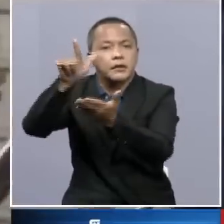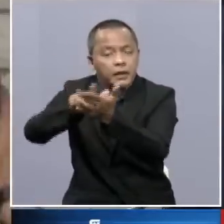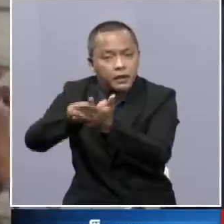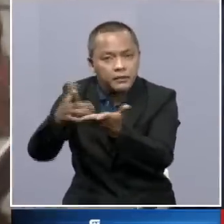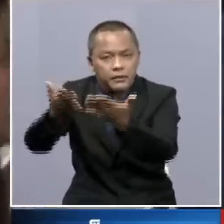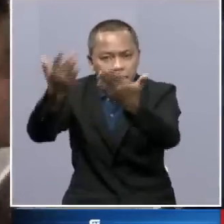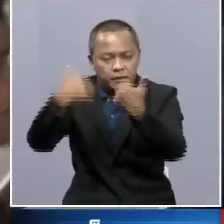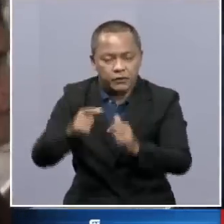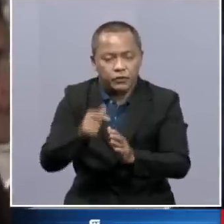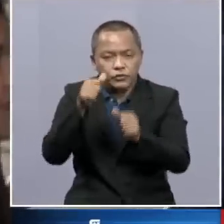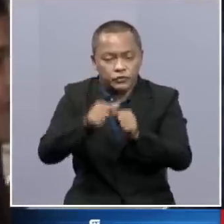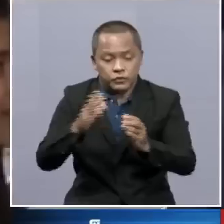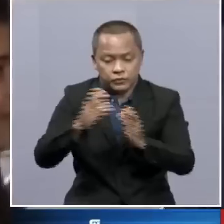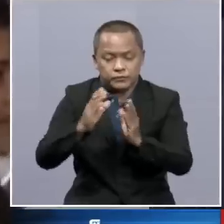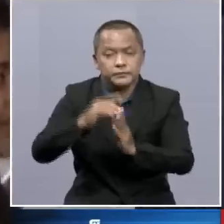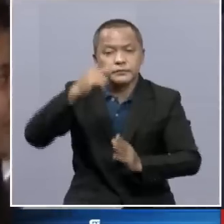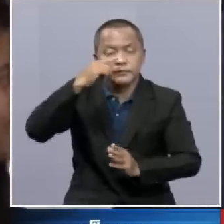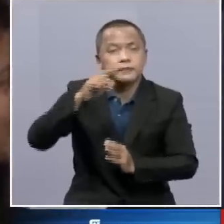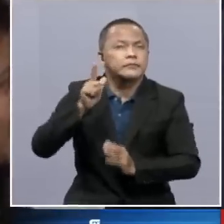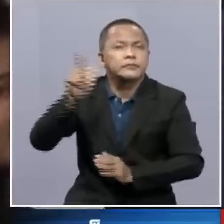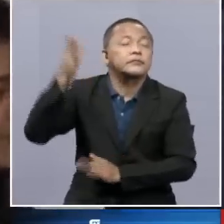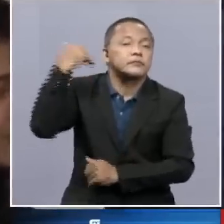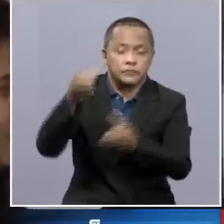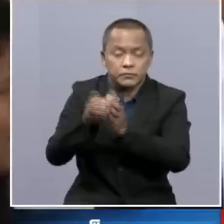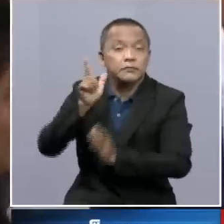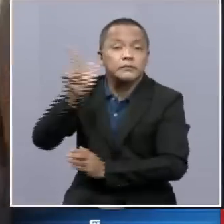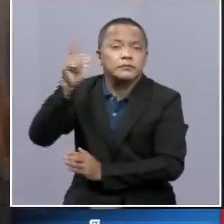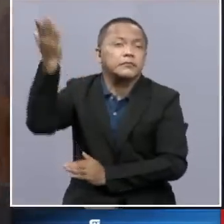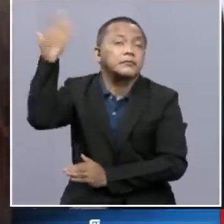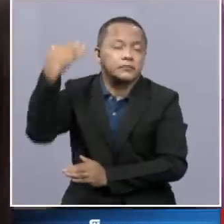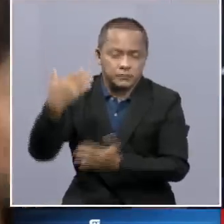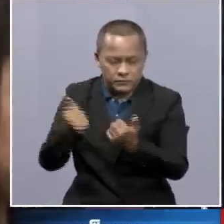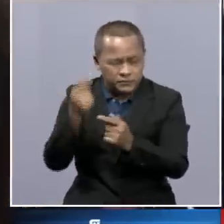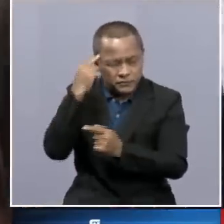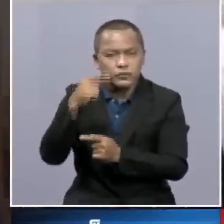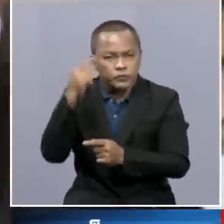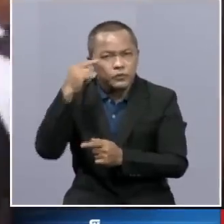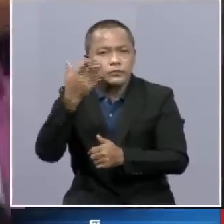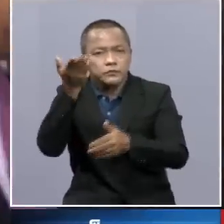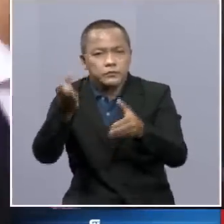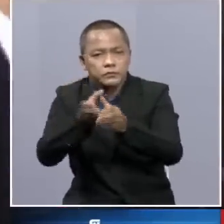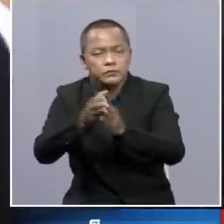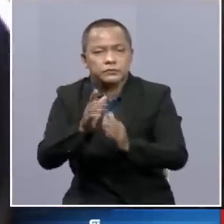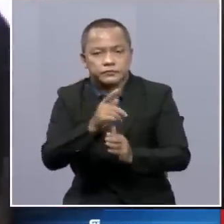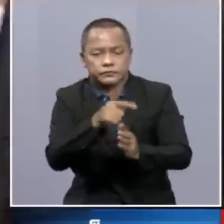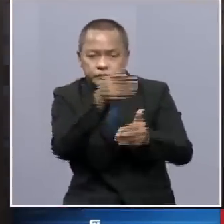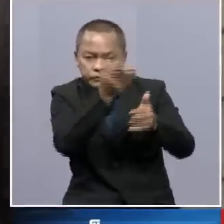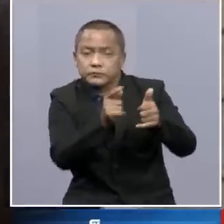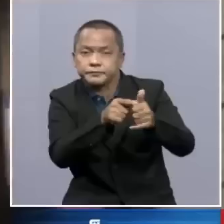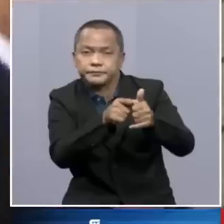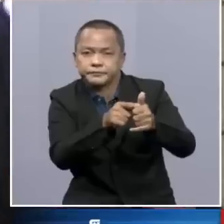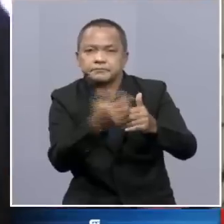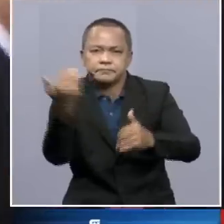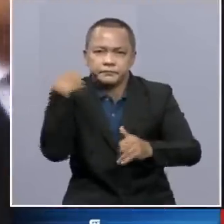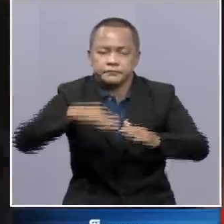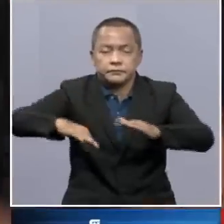ทีนี้คนในพรรคไทยรักไทยซึ่งปัจจุบันก็คือพรรคเพื่อไทยเนี่ยเขารู้กันดีนะครับว่าพลเอกธรรมรักษ์เนี่ยมี